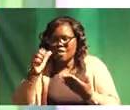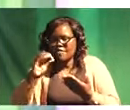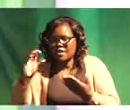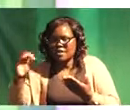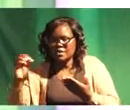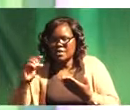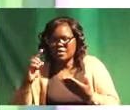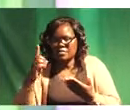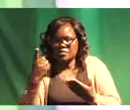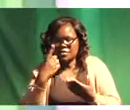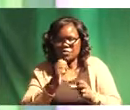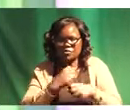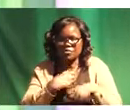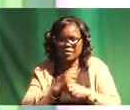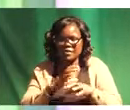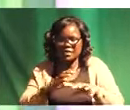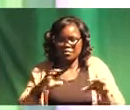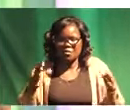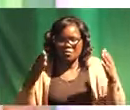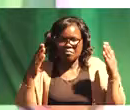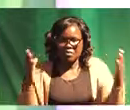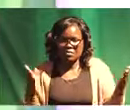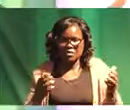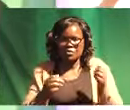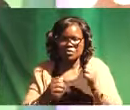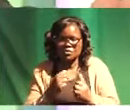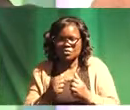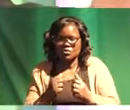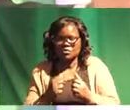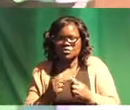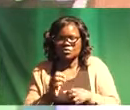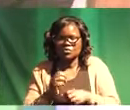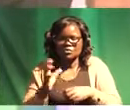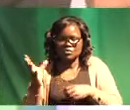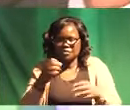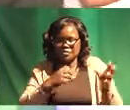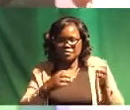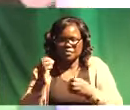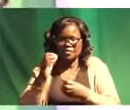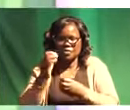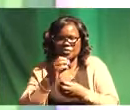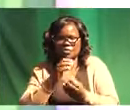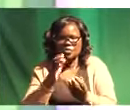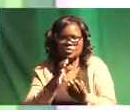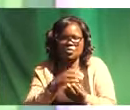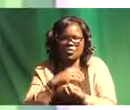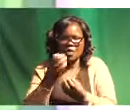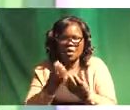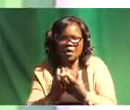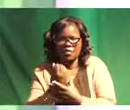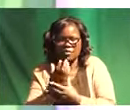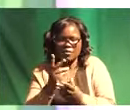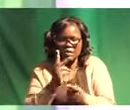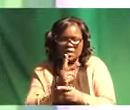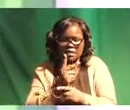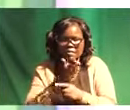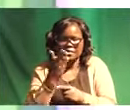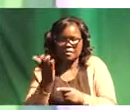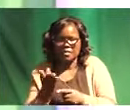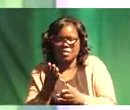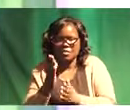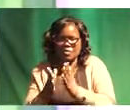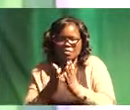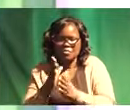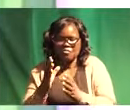ya kutengeneza hiyo soko kubwa ambayo tutakusanya mazao yenu yote tuweke pale,